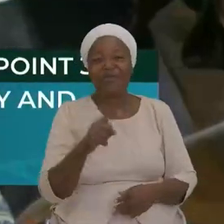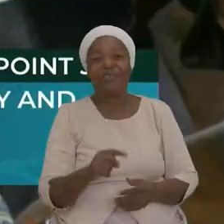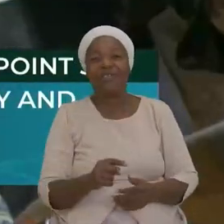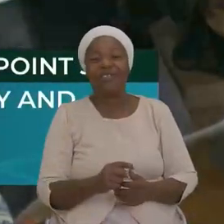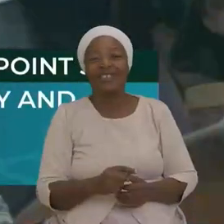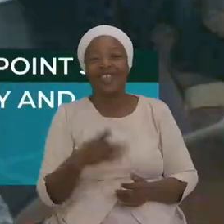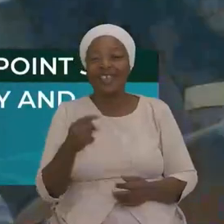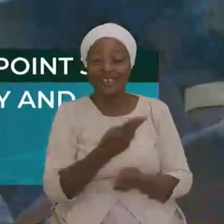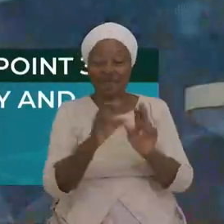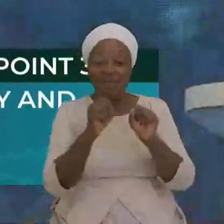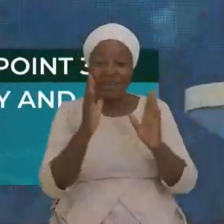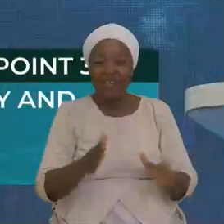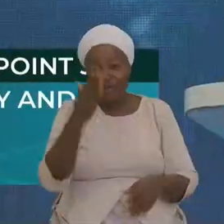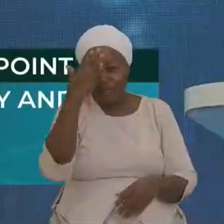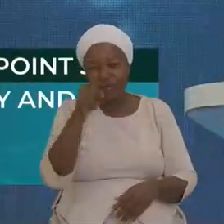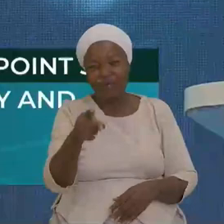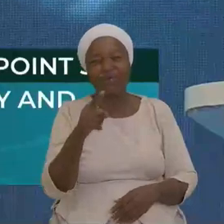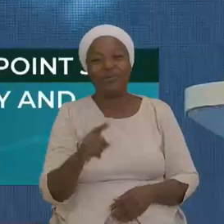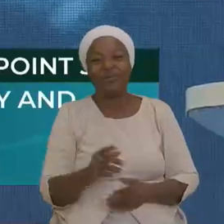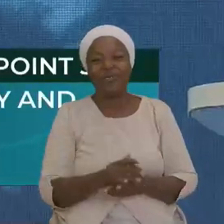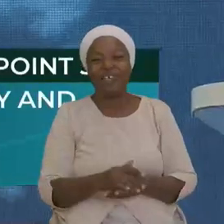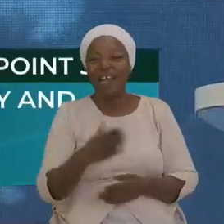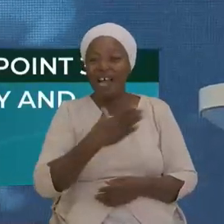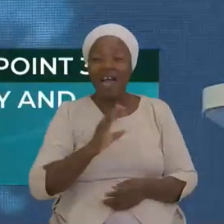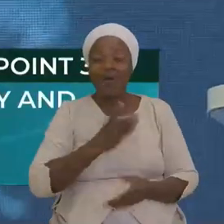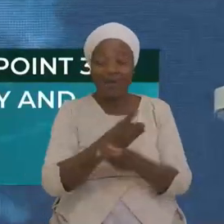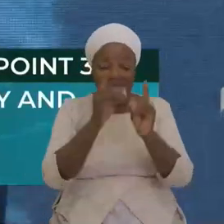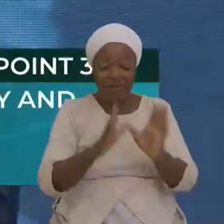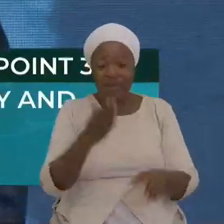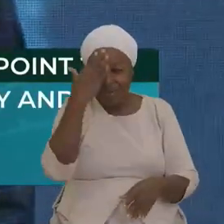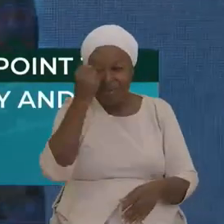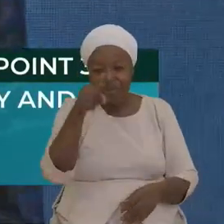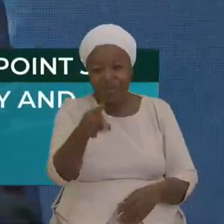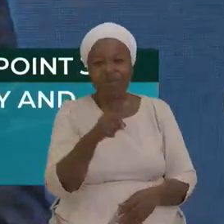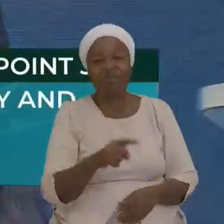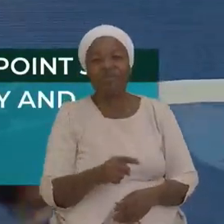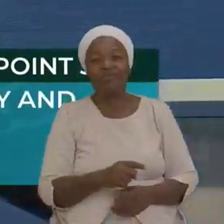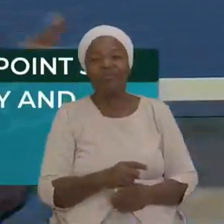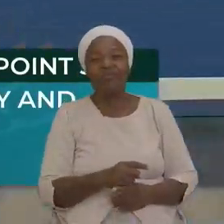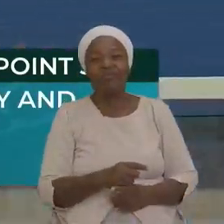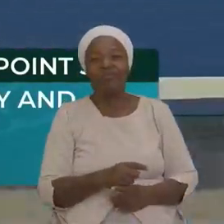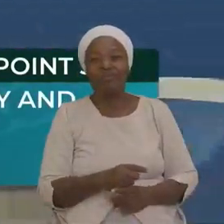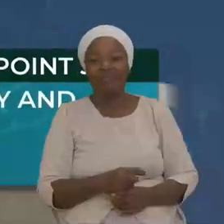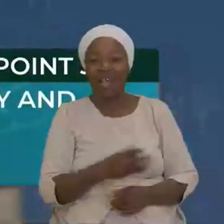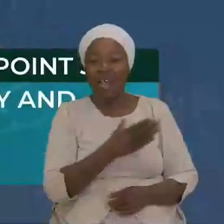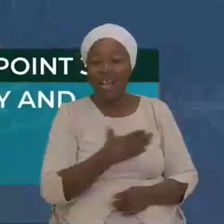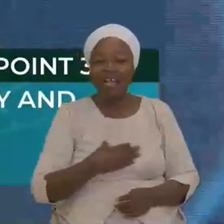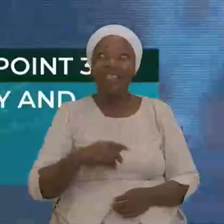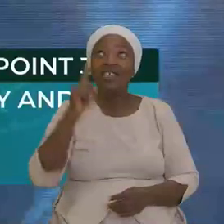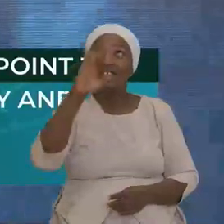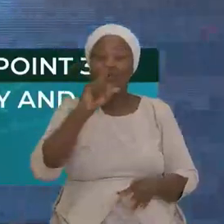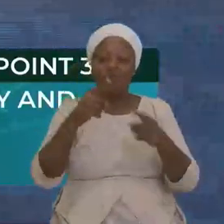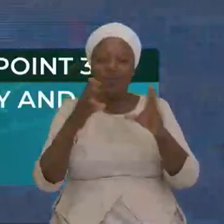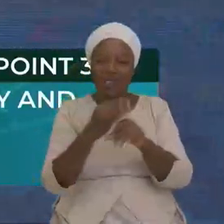connaît. Le rédempteur te connaît. Notre libérateur te connaît. Et il